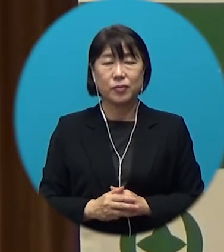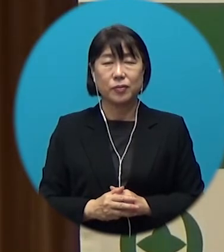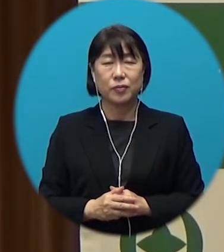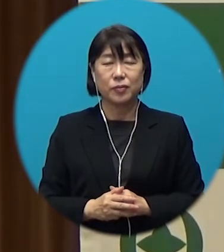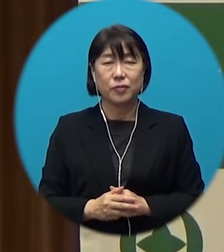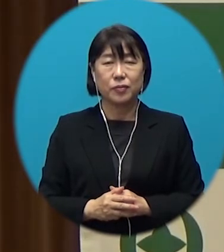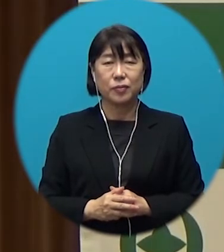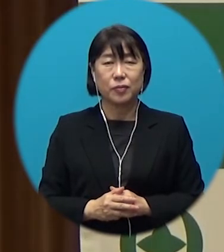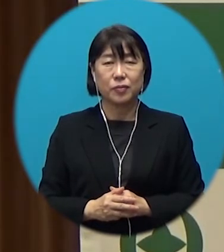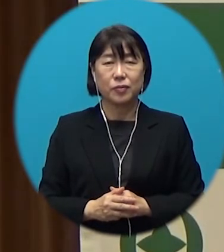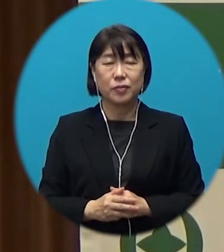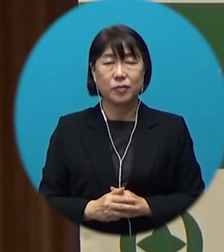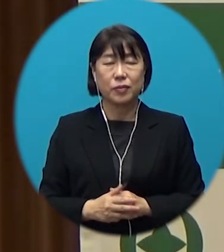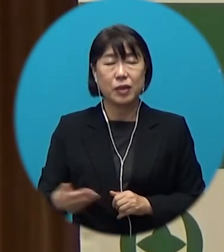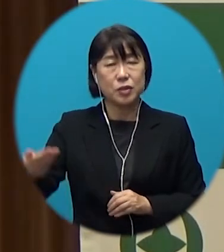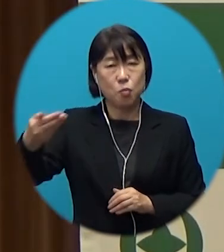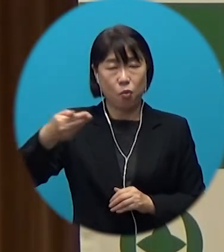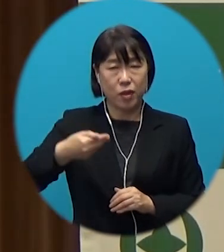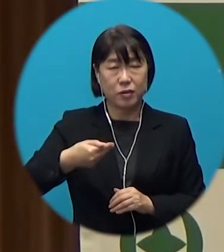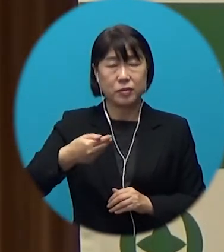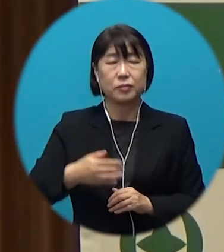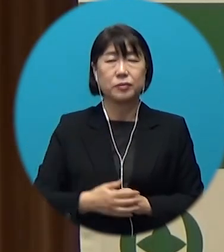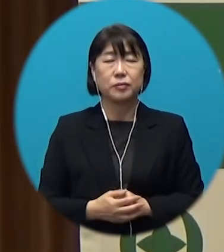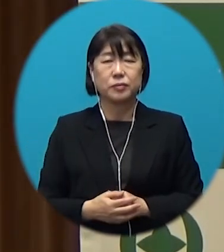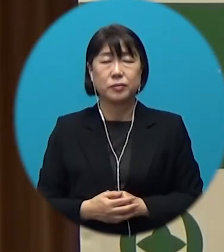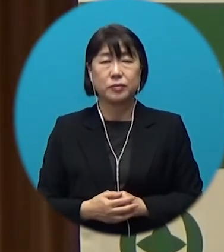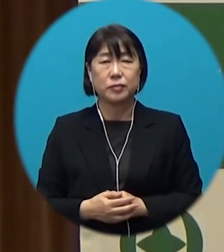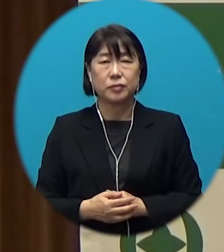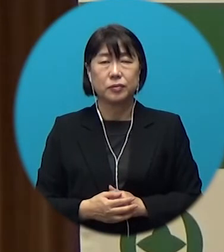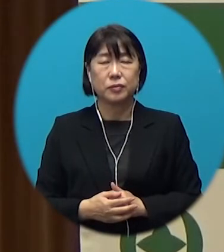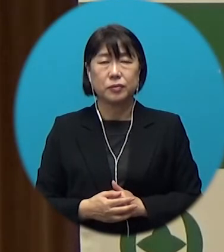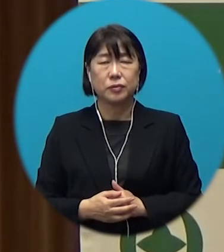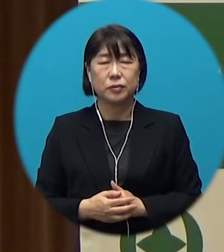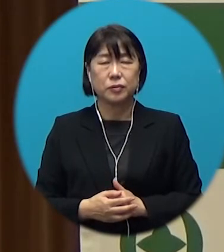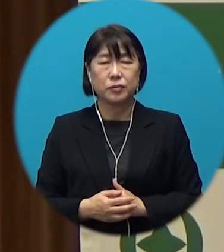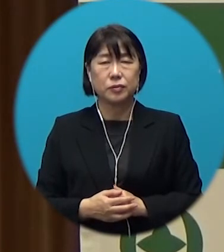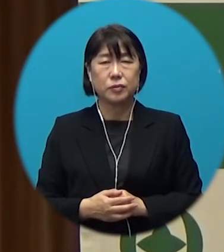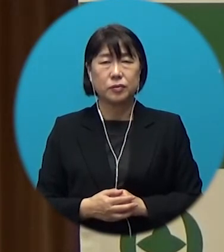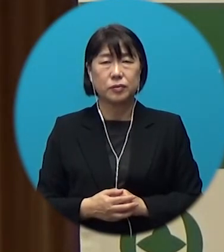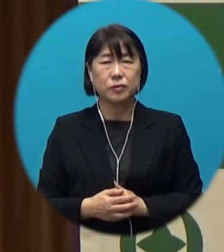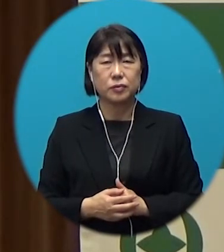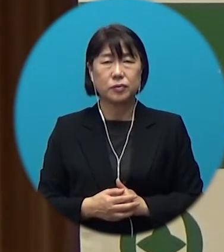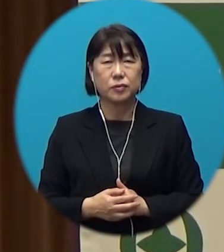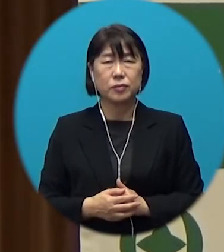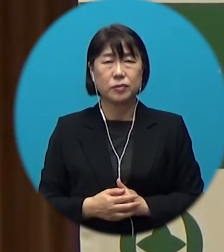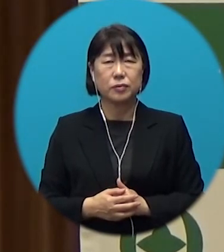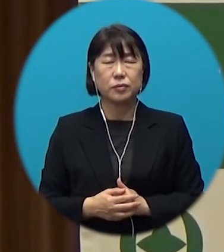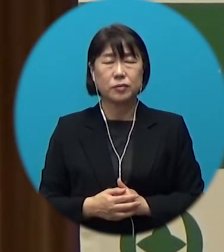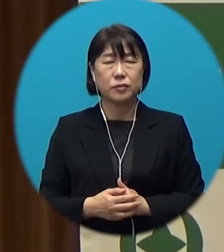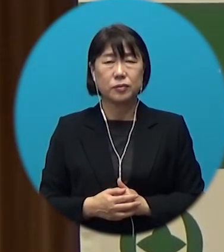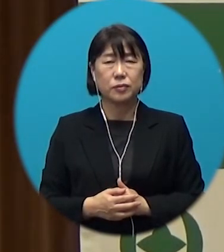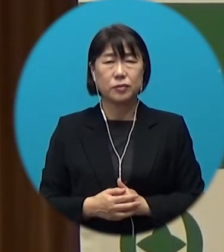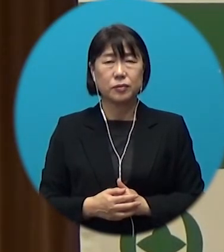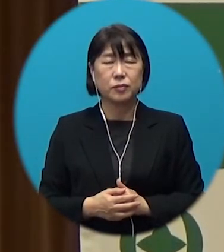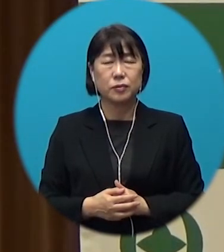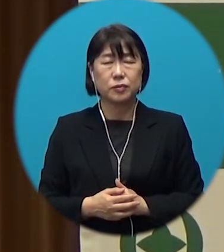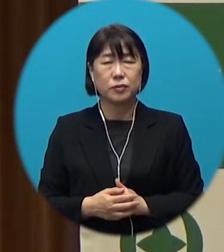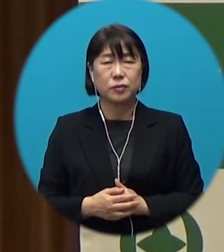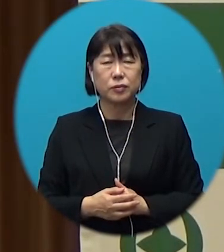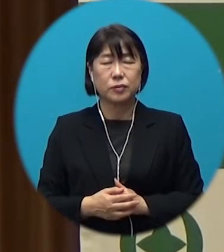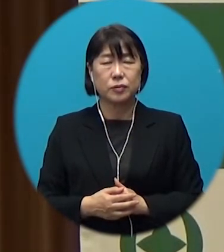お願いします。今後の財政見通しの件でなんですけども、考え方は、分かるんですけど、